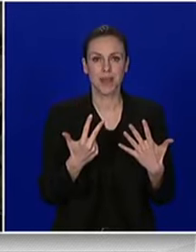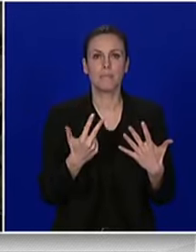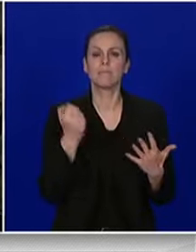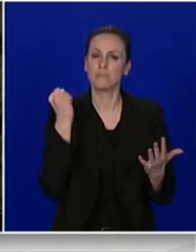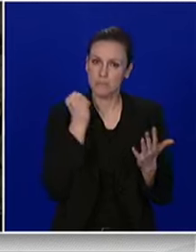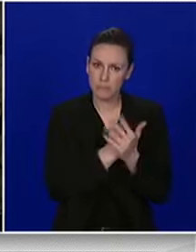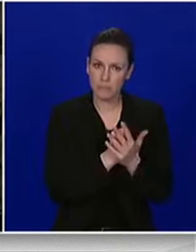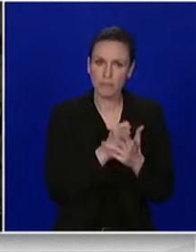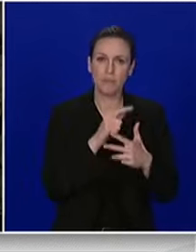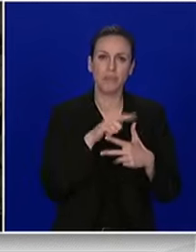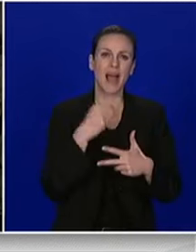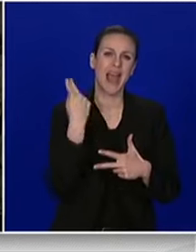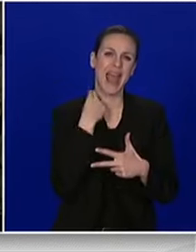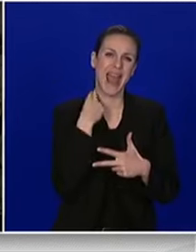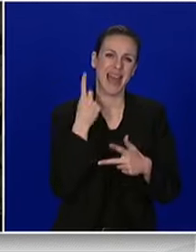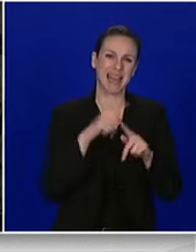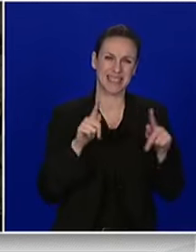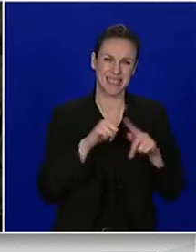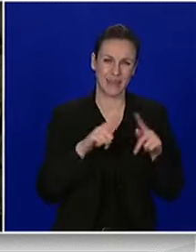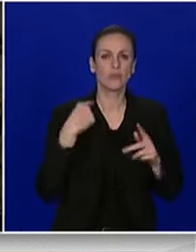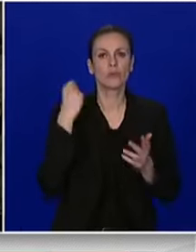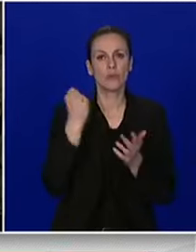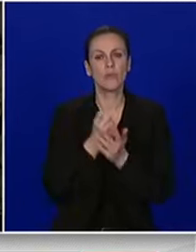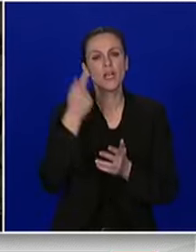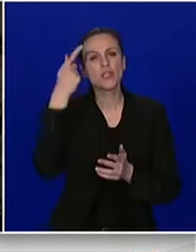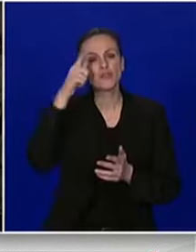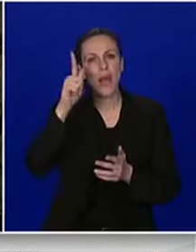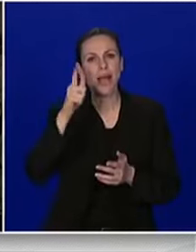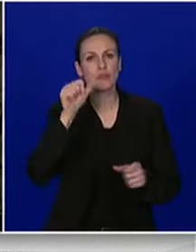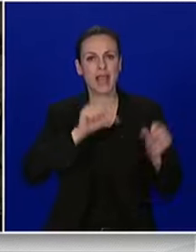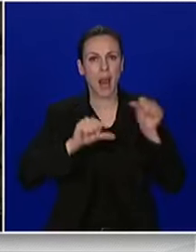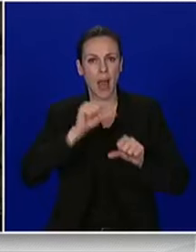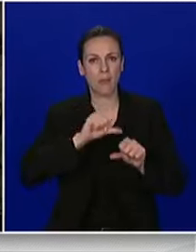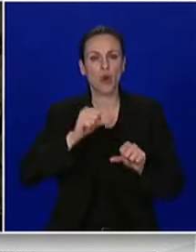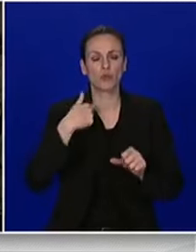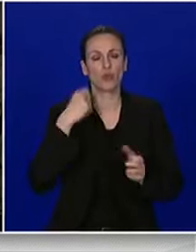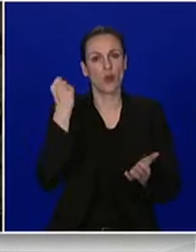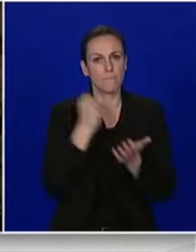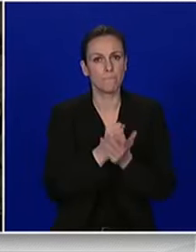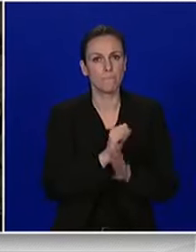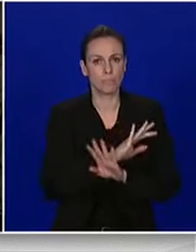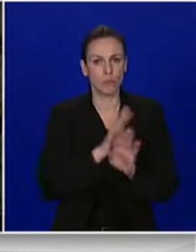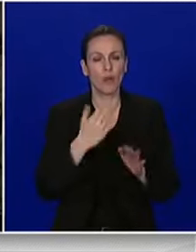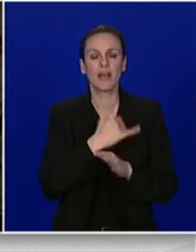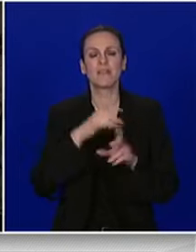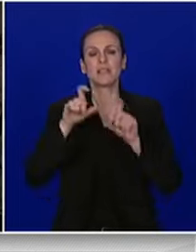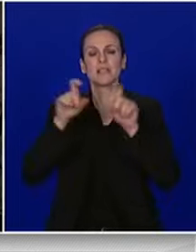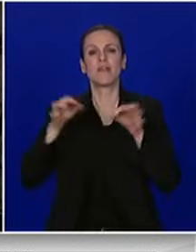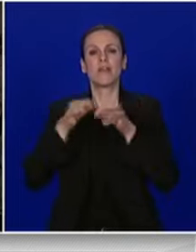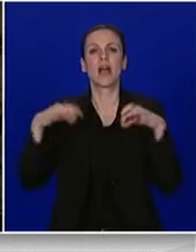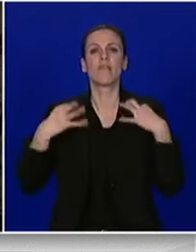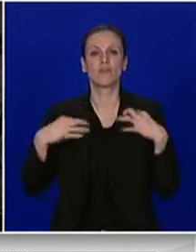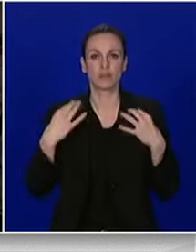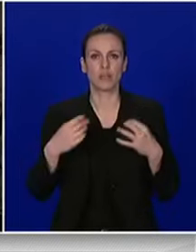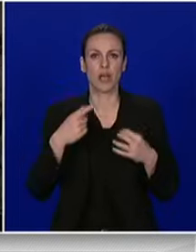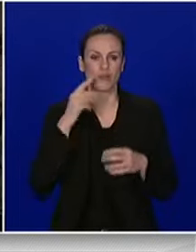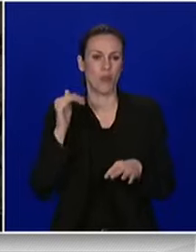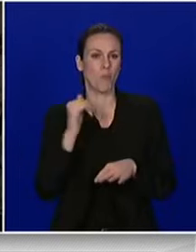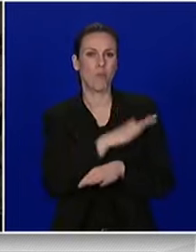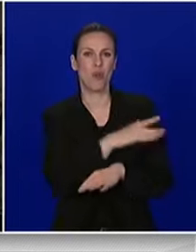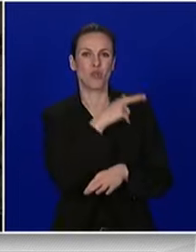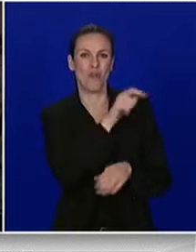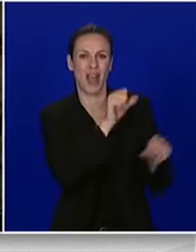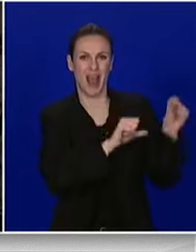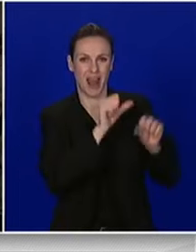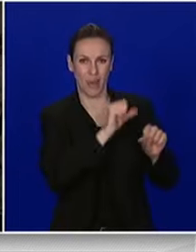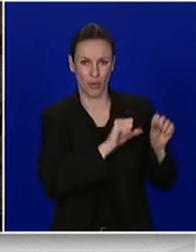potvrđenih UK sojeva koje nam je potvrdio španjolski laboratorij, što je Hrvatski zavod za javno zdravstvo uputio u taj laboratorij te